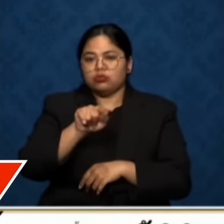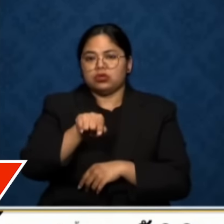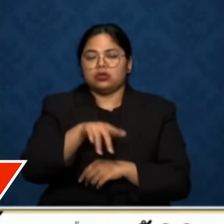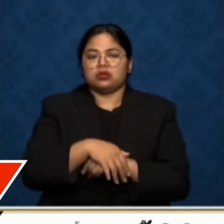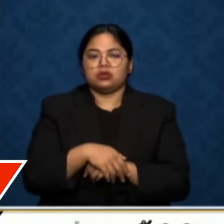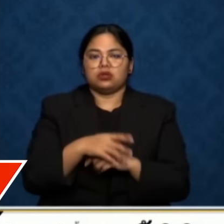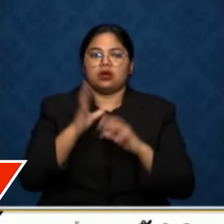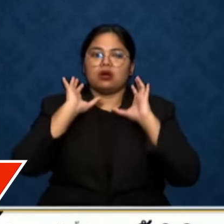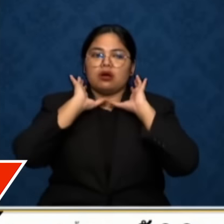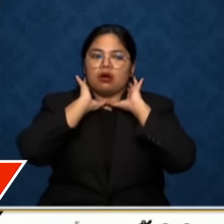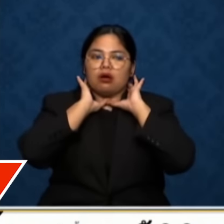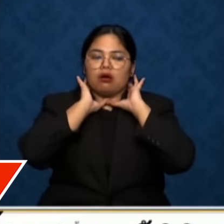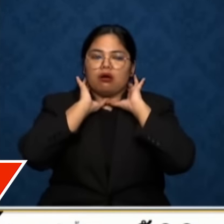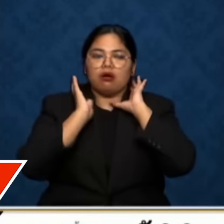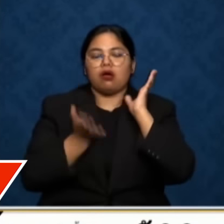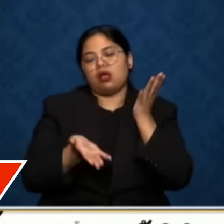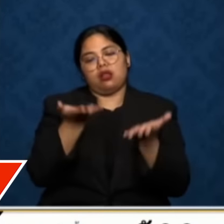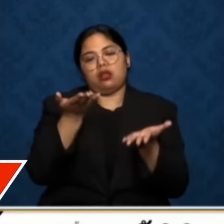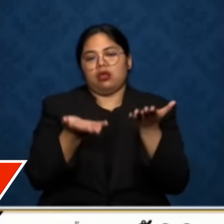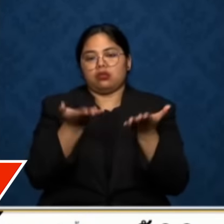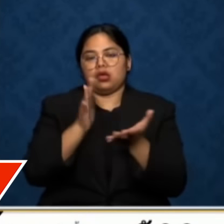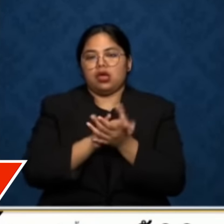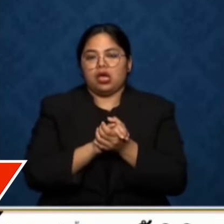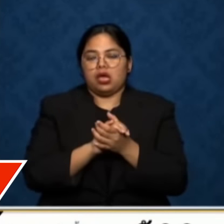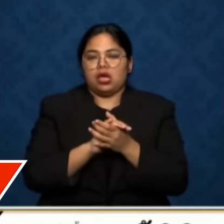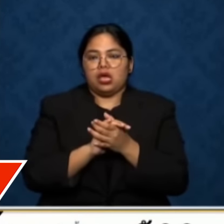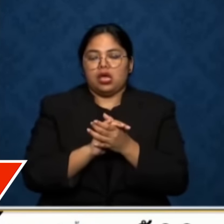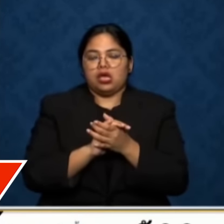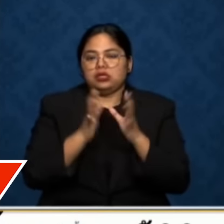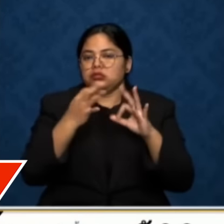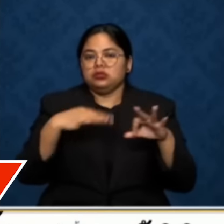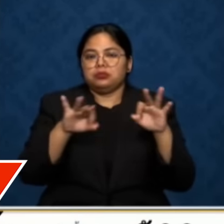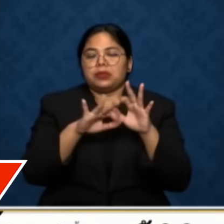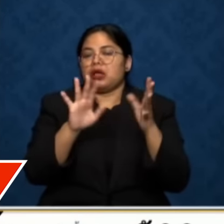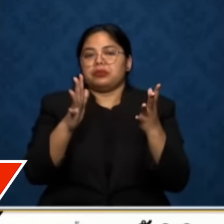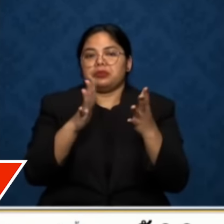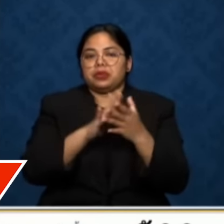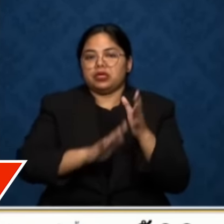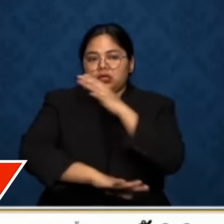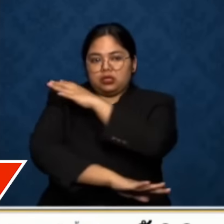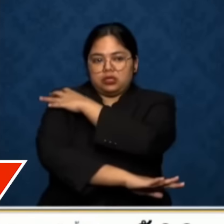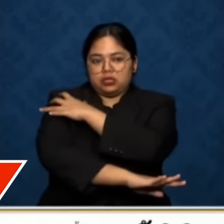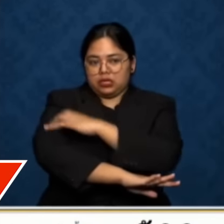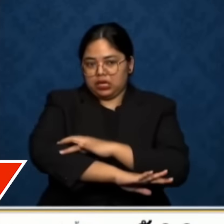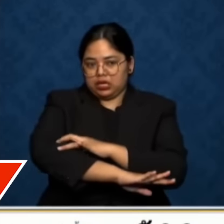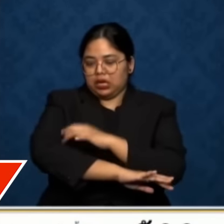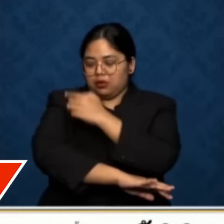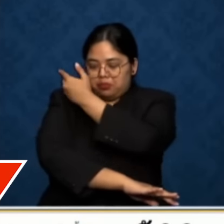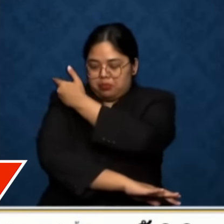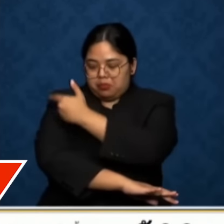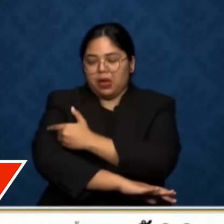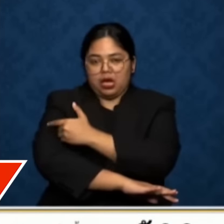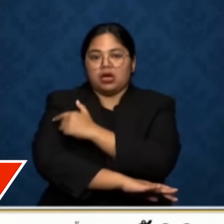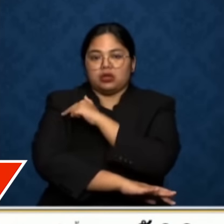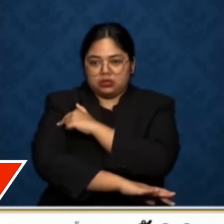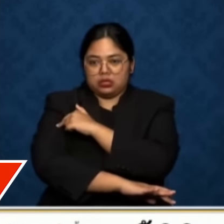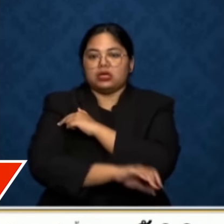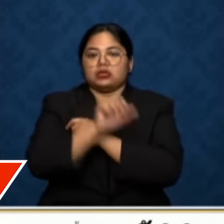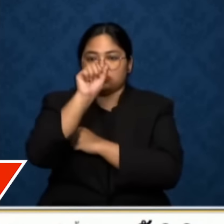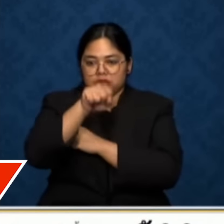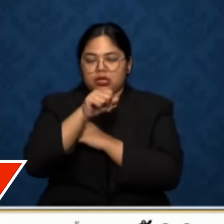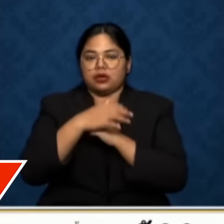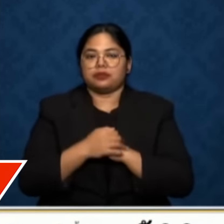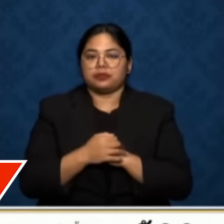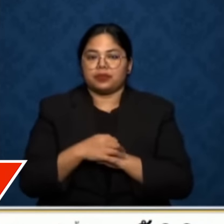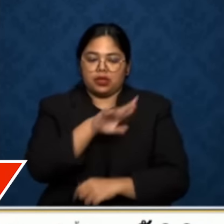คอเนี่ยจะใส่ไม่ใส่อันเนี้ย whatever ไม่ได้มีความจำเป็นแต่ถ้าใส่อันเนี้ยแปลว่าผ่าไหล่แน่นอนครับค่อนข้างจำเพาะมากหมอออโถ